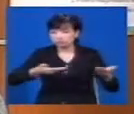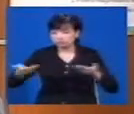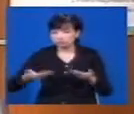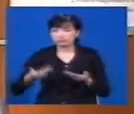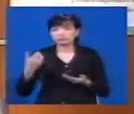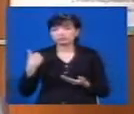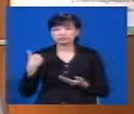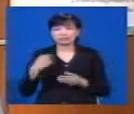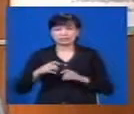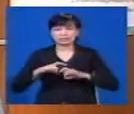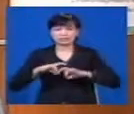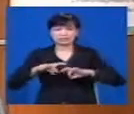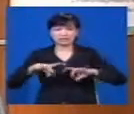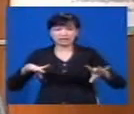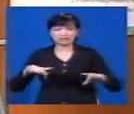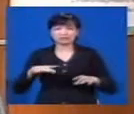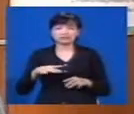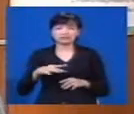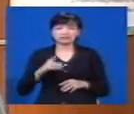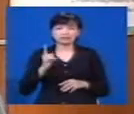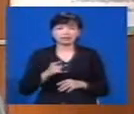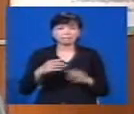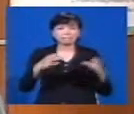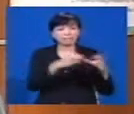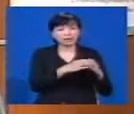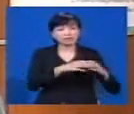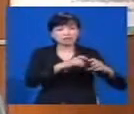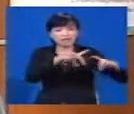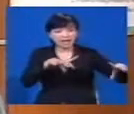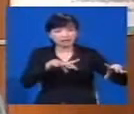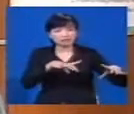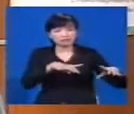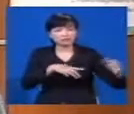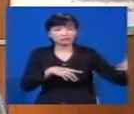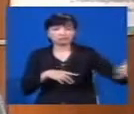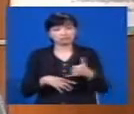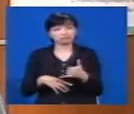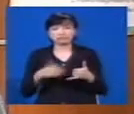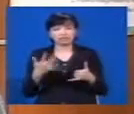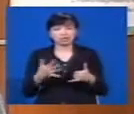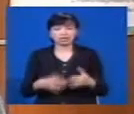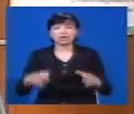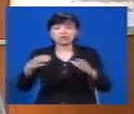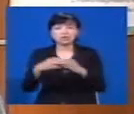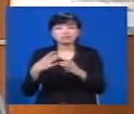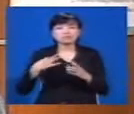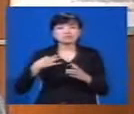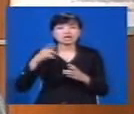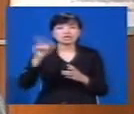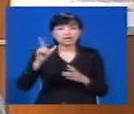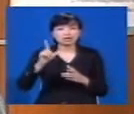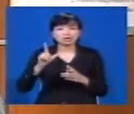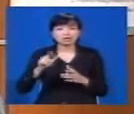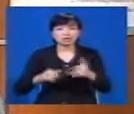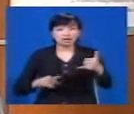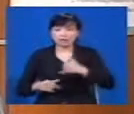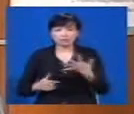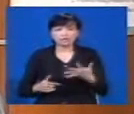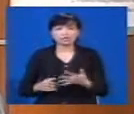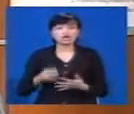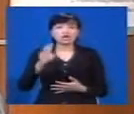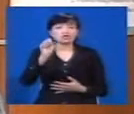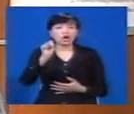ชัดๆเข้ามาอย่างเช่นพ ร รคฝ่ายค้านที่เป็นพรรคใหญ่กลุ่มพันธมิตรหรือ40สว.ไม่ได้เข้ามานอกนั้นเข้าม